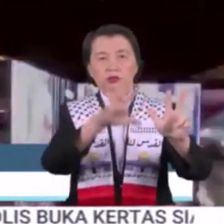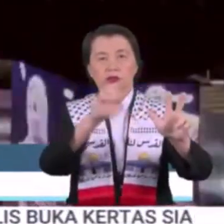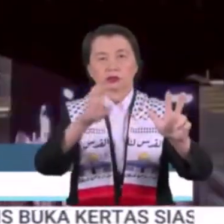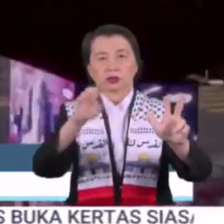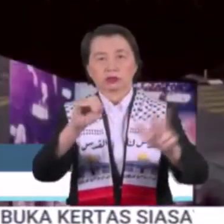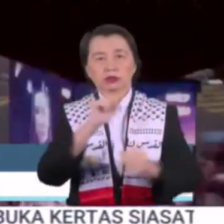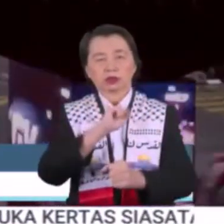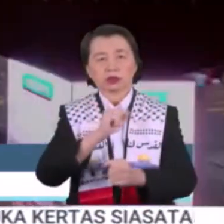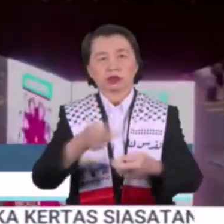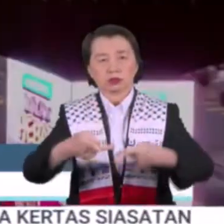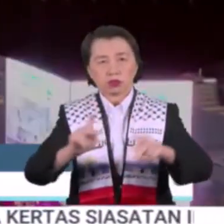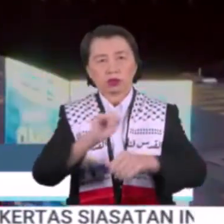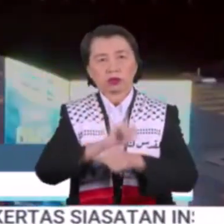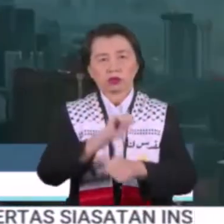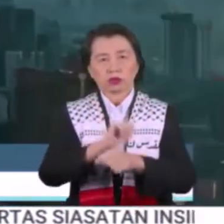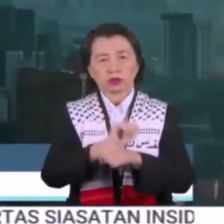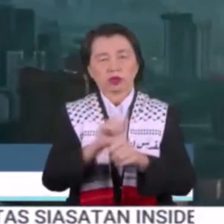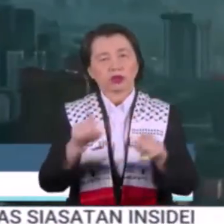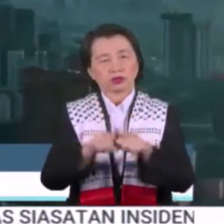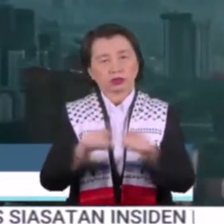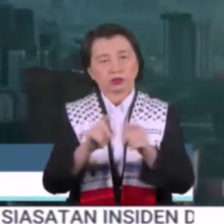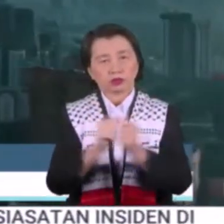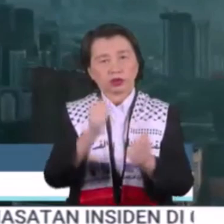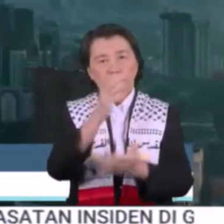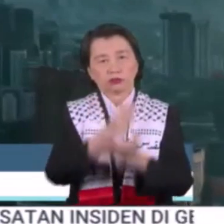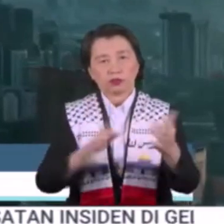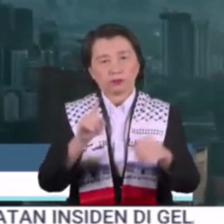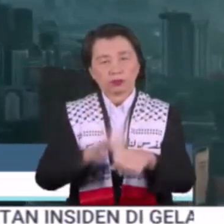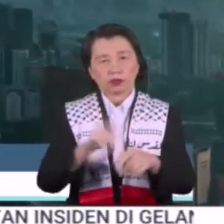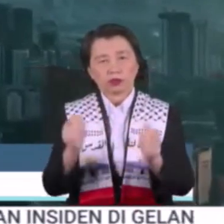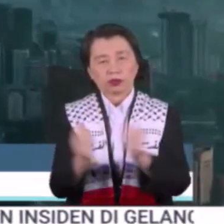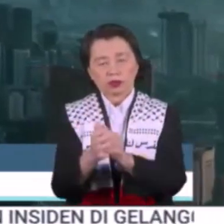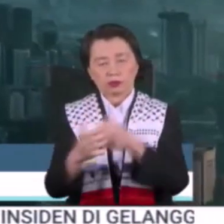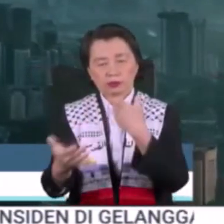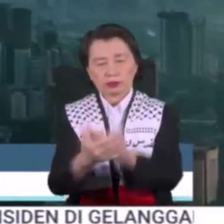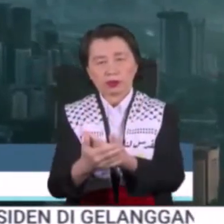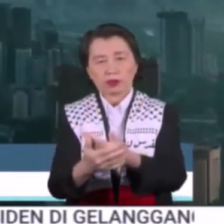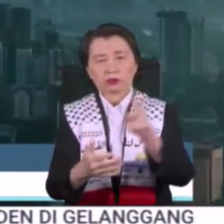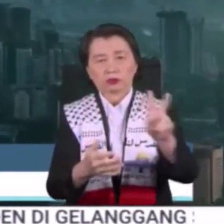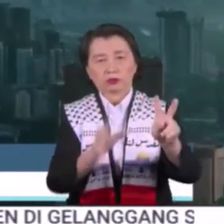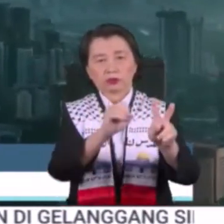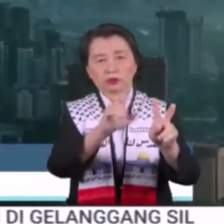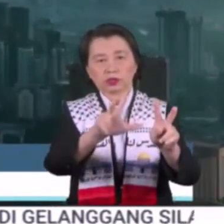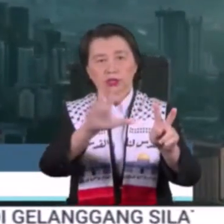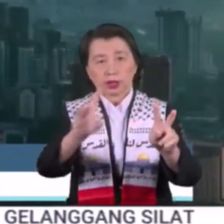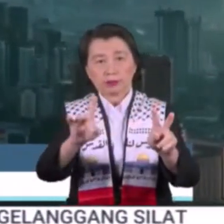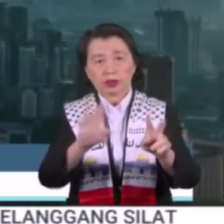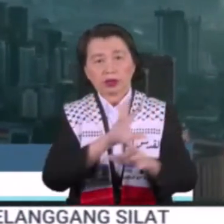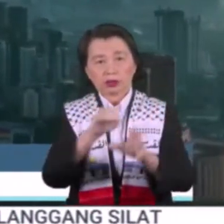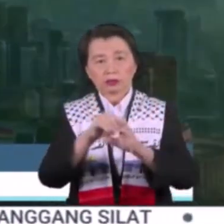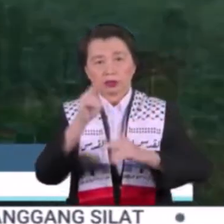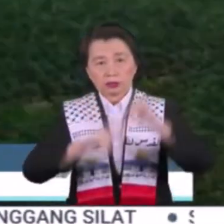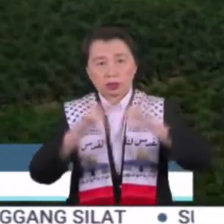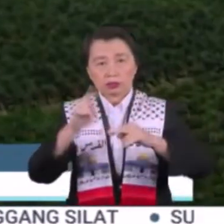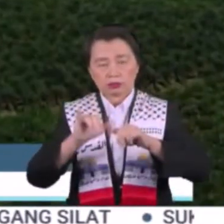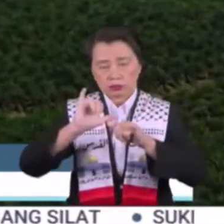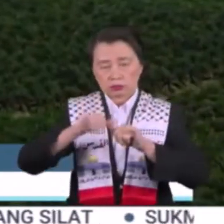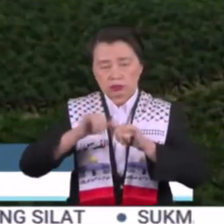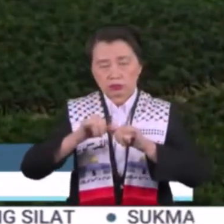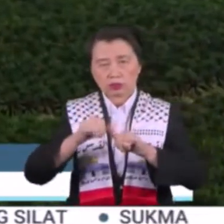3,500 peluang pekerjaan persamaan sepenuh masa sehingga 2038 ini termasuk pembinaan